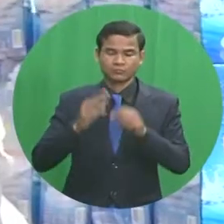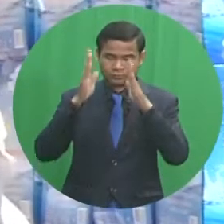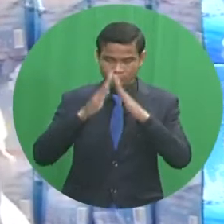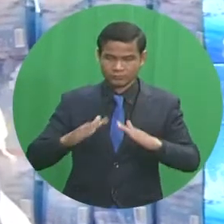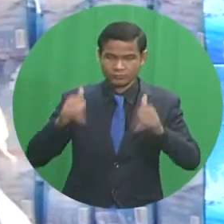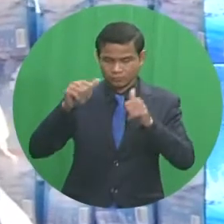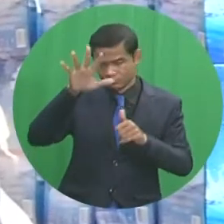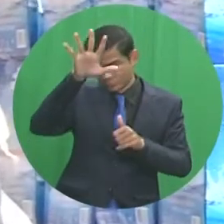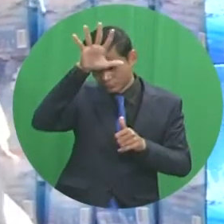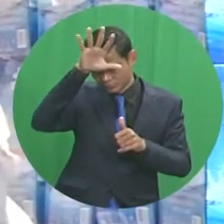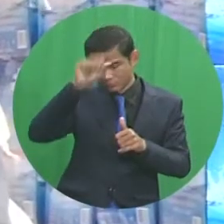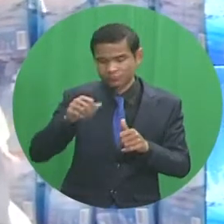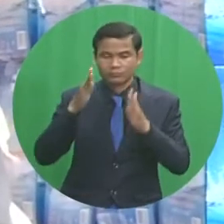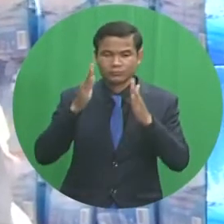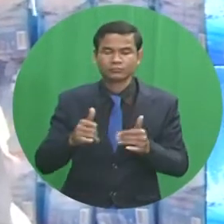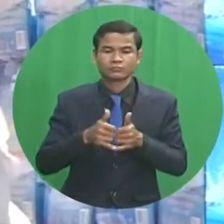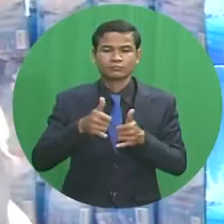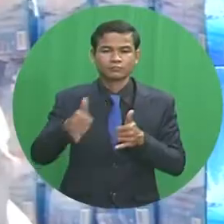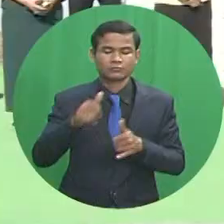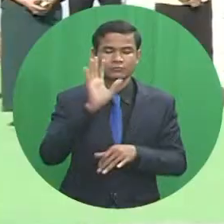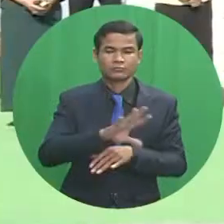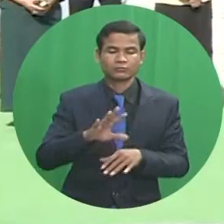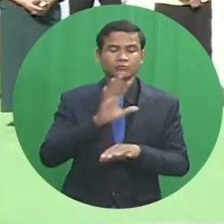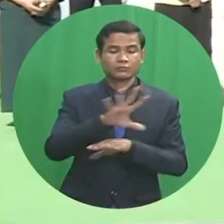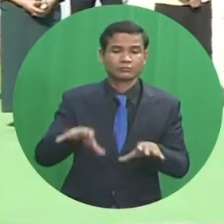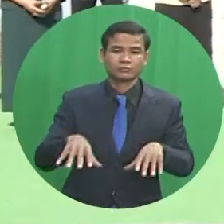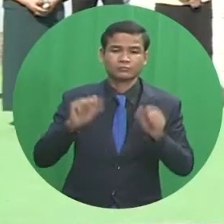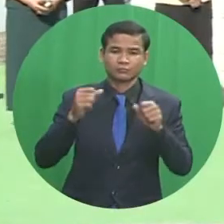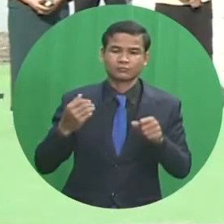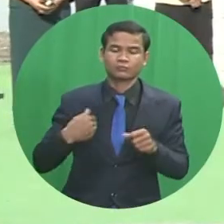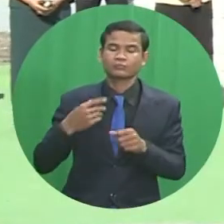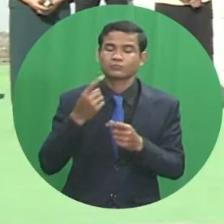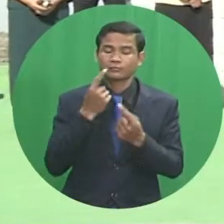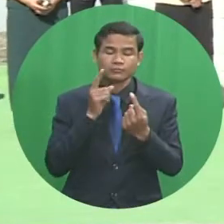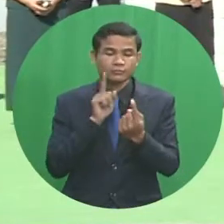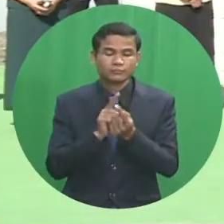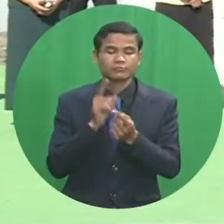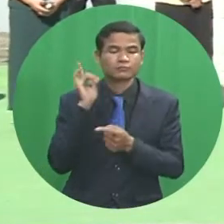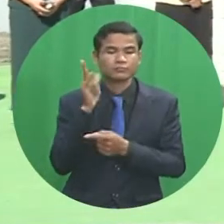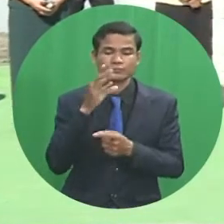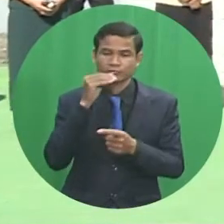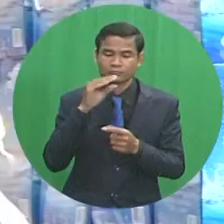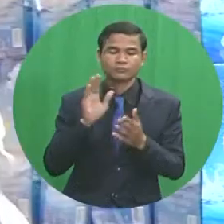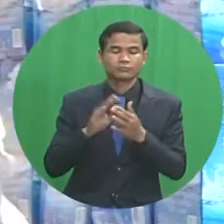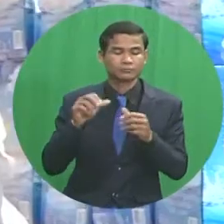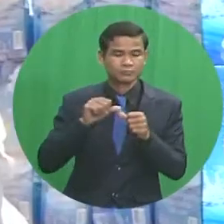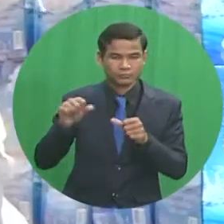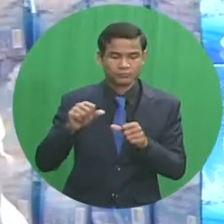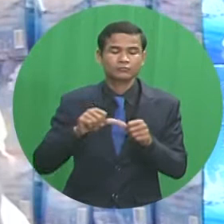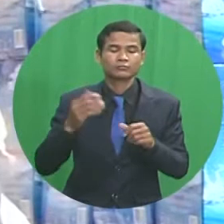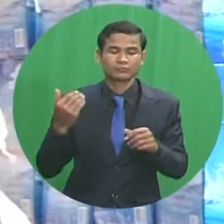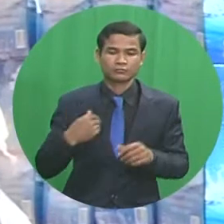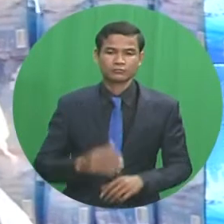មរាជវាំងនិងជាអ្នកតំណាងរាស្ត្រមណ្ឌលកំពង់ឆ្នាំងមានមតិសំណេះសំណាលដែលមានខ្លឹមសារដ៏ខ្ពង់ខ្ពស់ជាអ